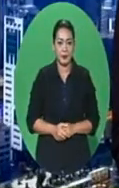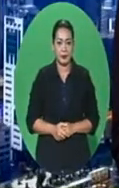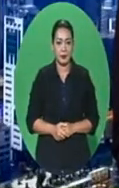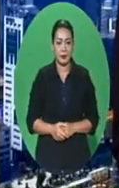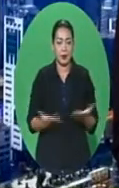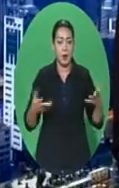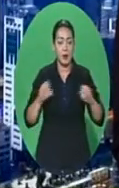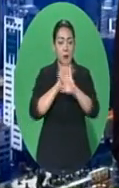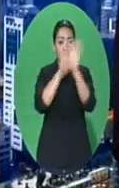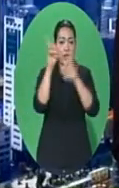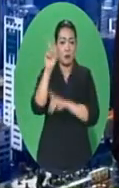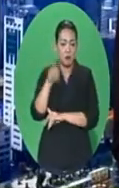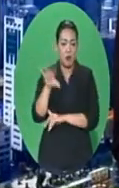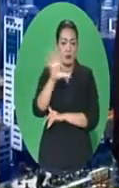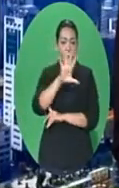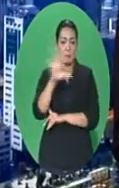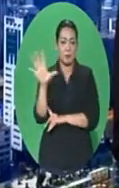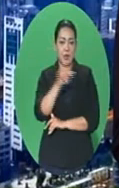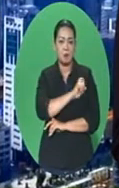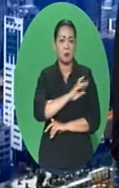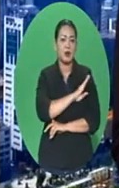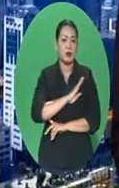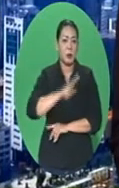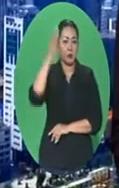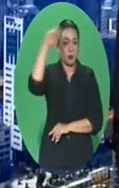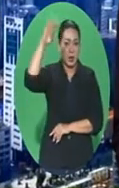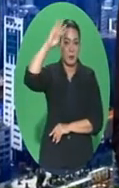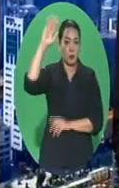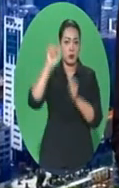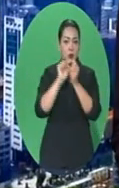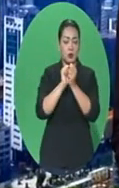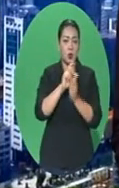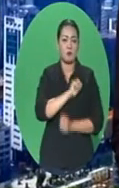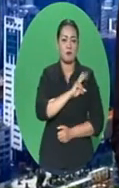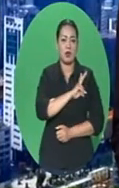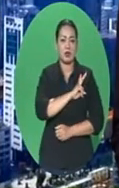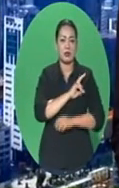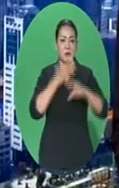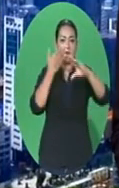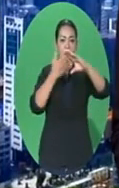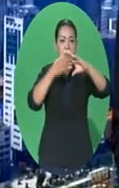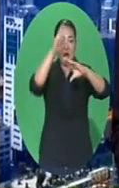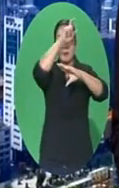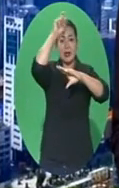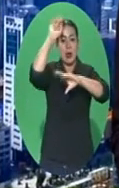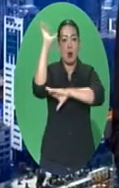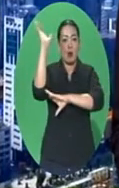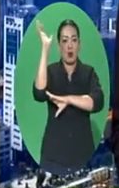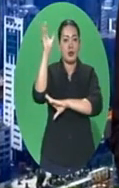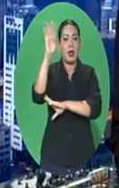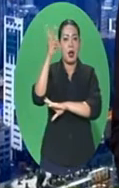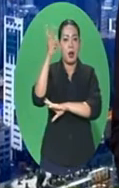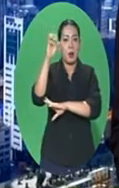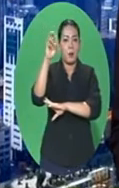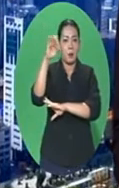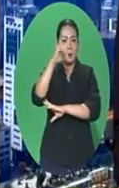Sáng nay, hơn 500 đại biểu là các thế hệ cán bộ, giảng viên và sinh viên Trường Đại học Quốc tế Hồng Bàng đã tham dự buổi họp mặt kỷ niệm Ngày Nhà giáo Việt Nam